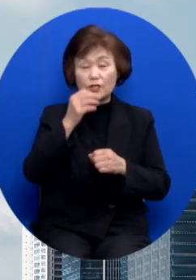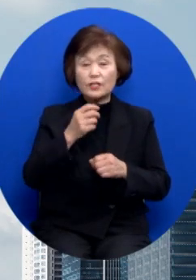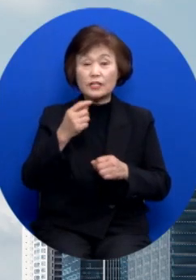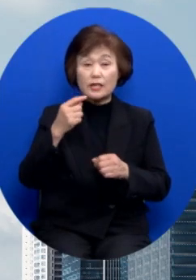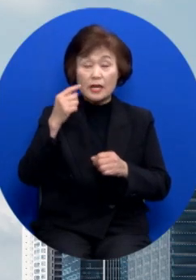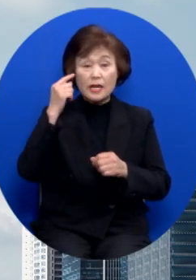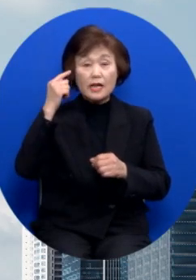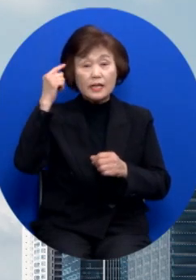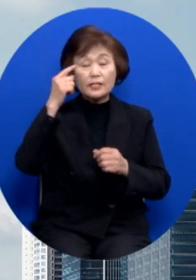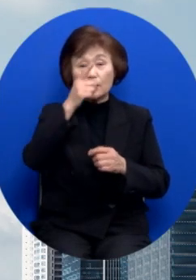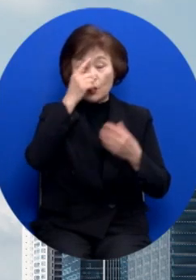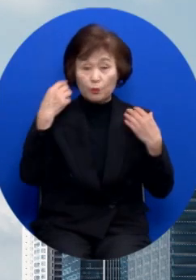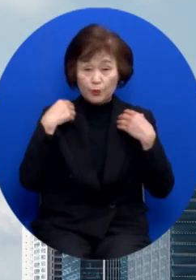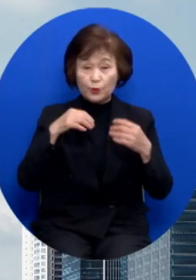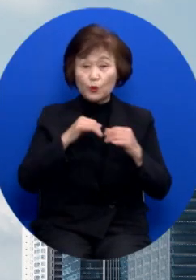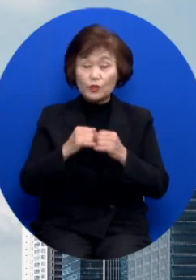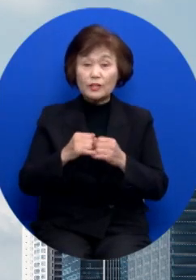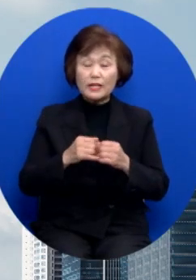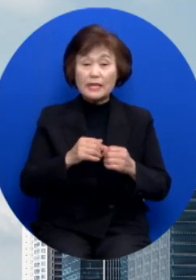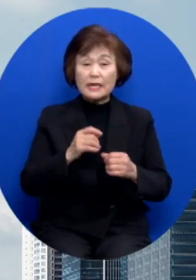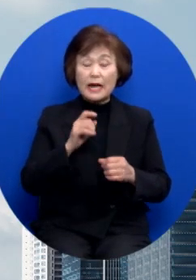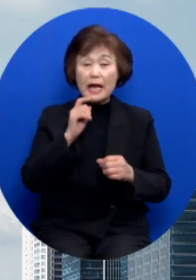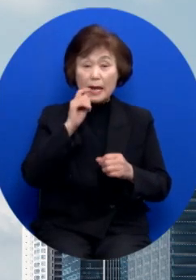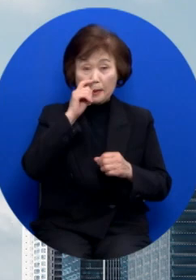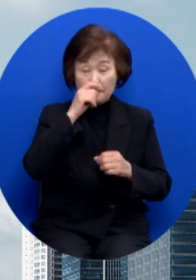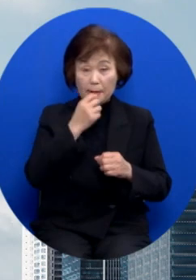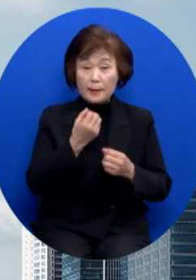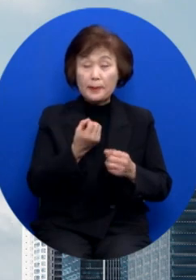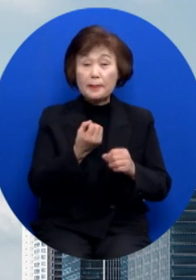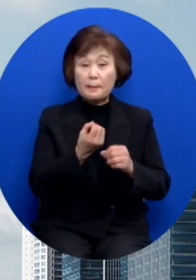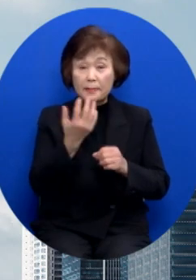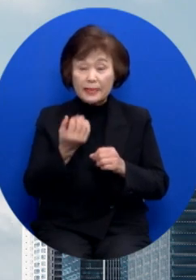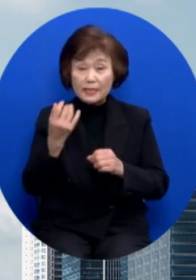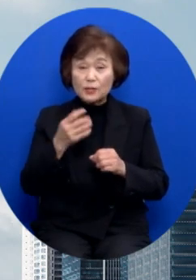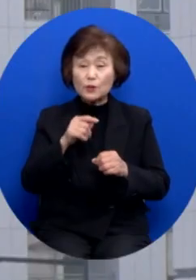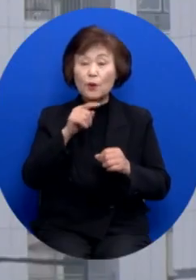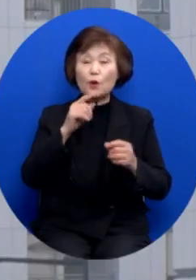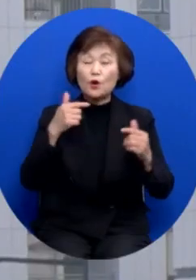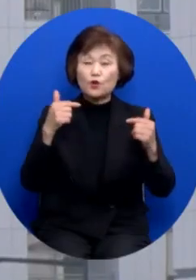과학기술정보통신부가 디지털 탄소중립 전담반 출범식을 개최했습니다.